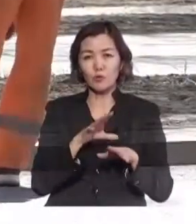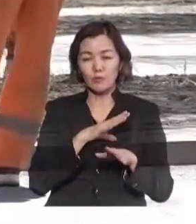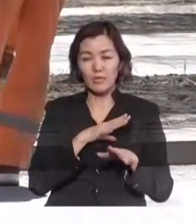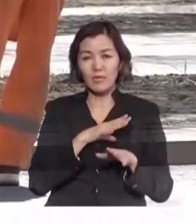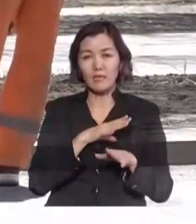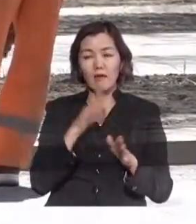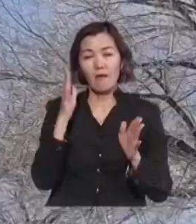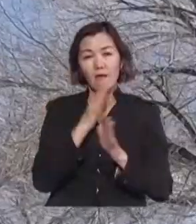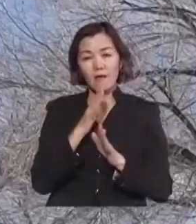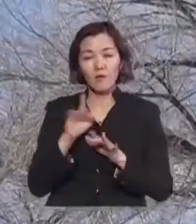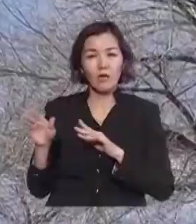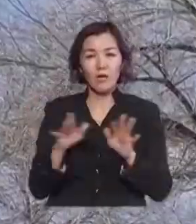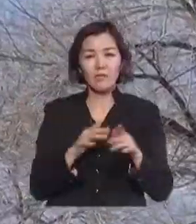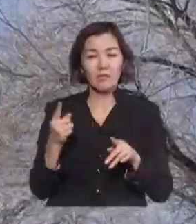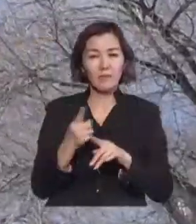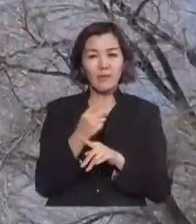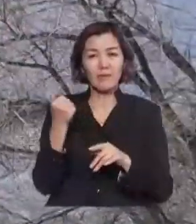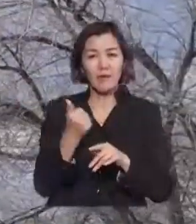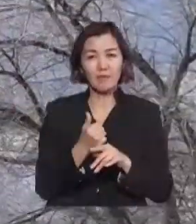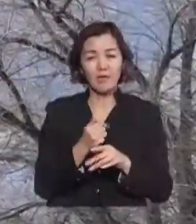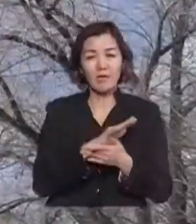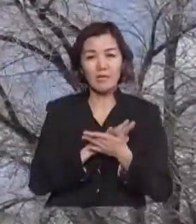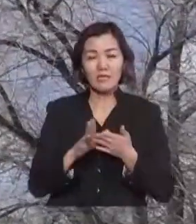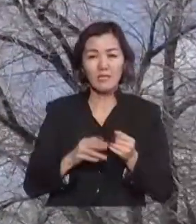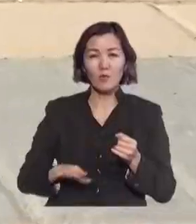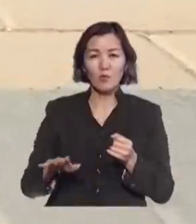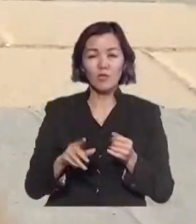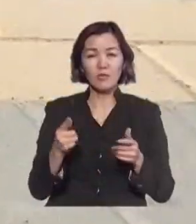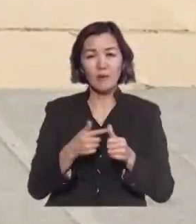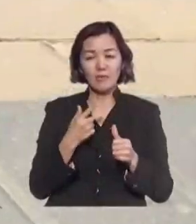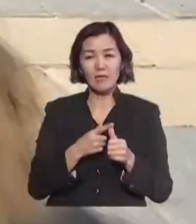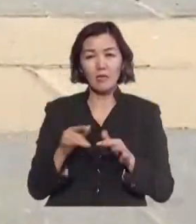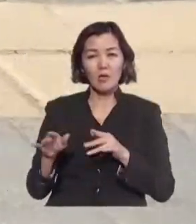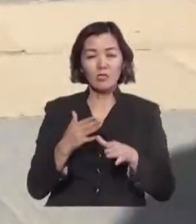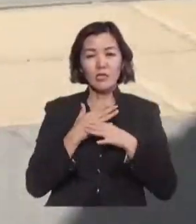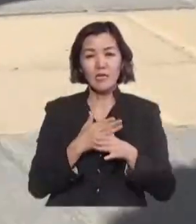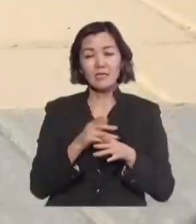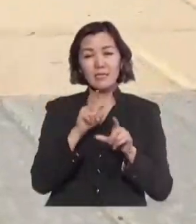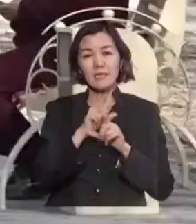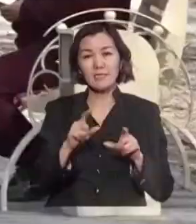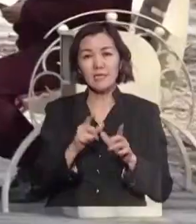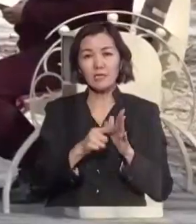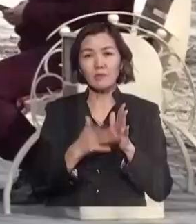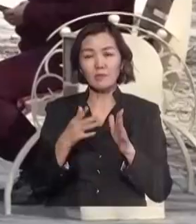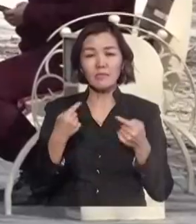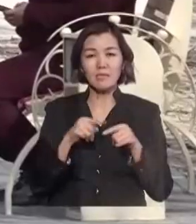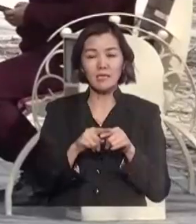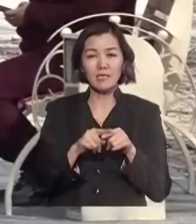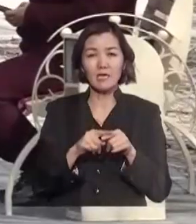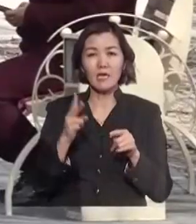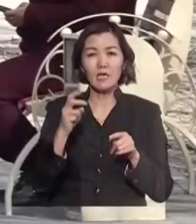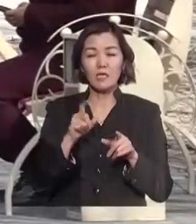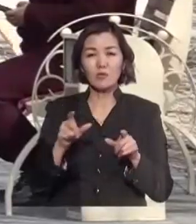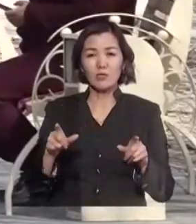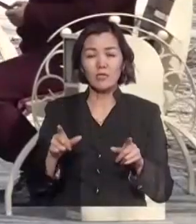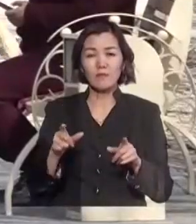ал экологиялық акцияның алғашқы аптасы таза өлке деп аталды. Осы іс-шара аясында тазалық мекемесіне 75 арнайы техника мен 200-ден